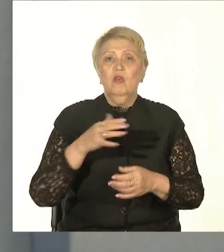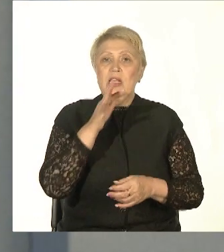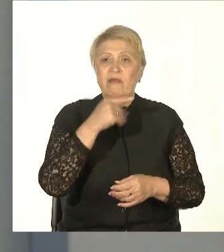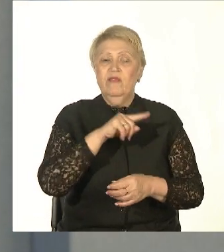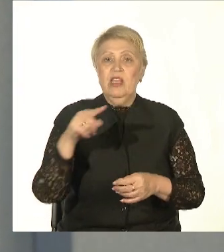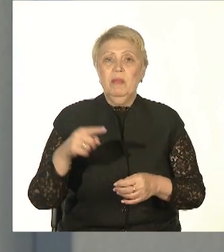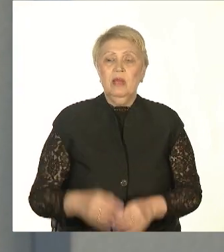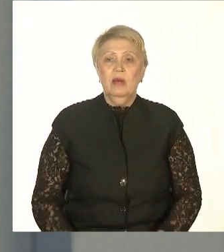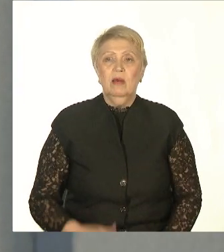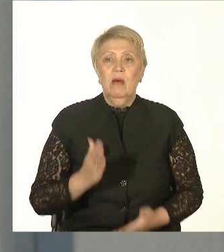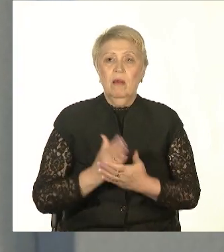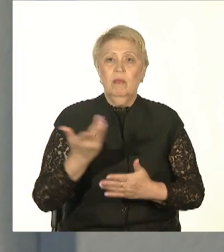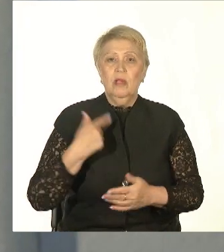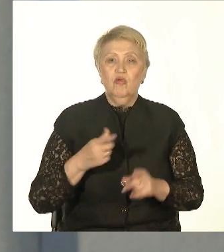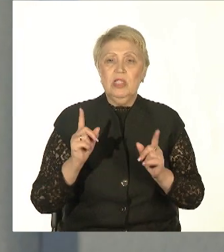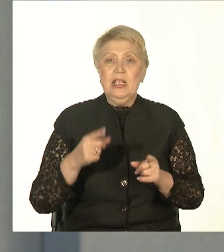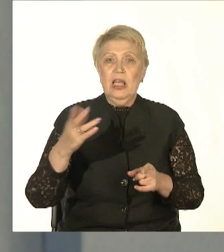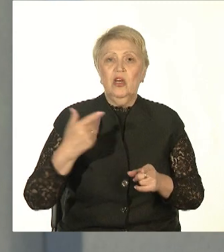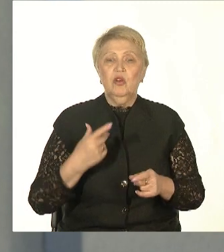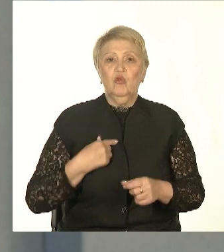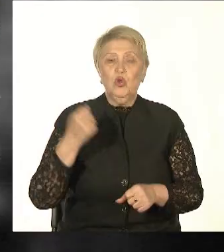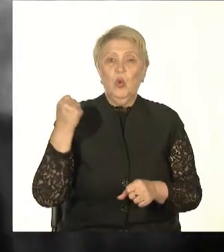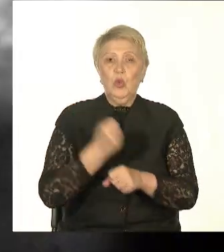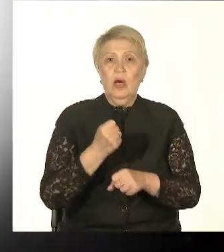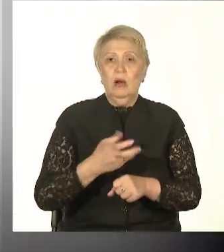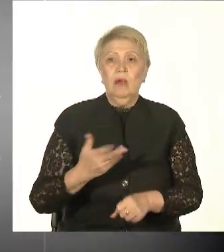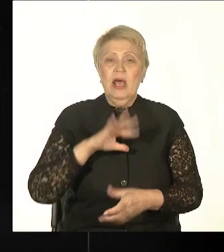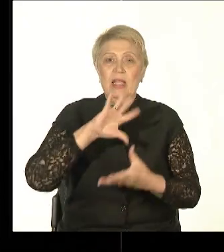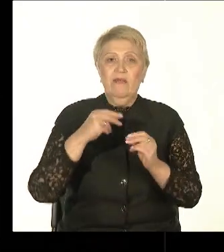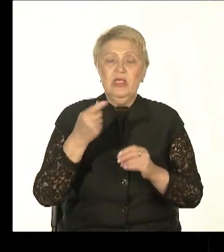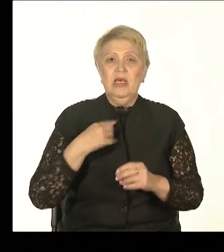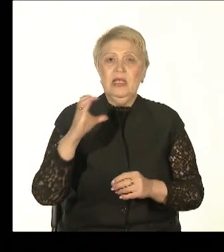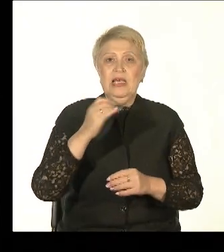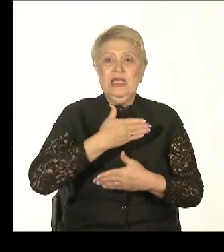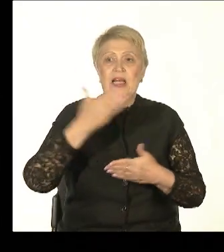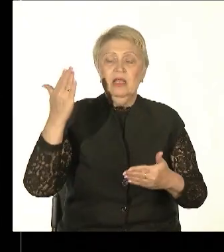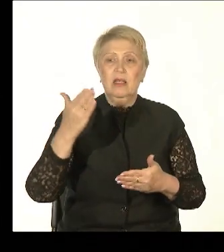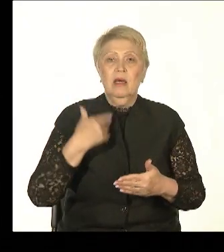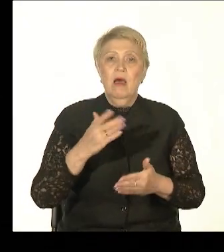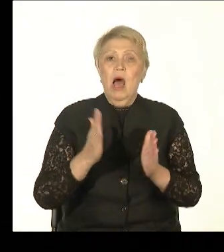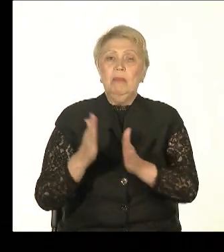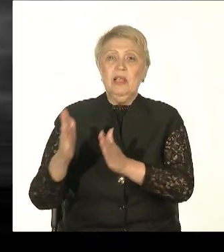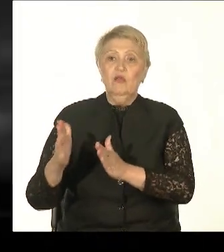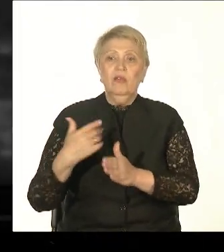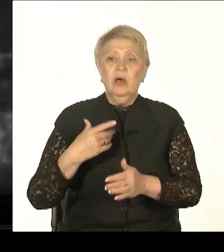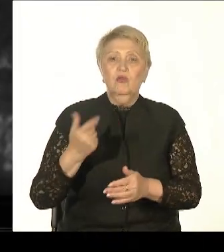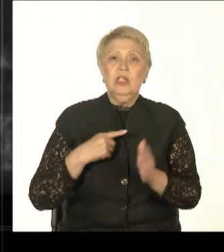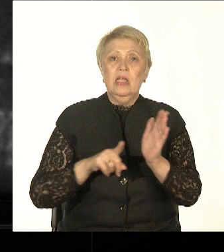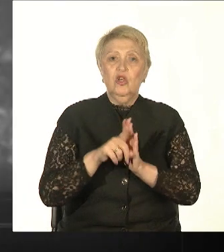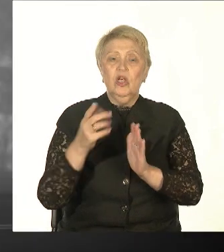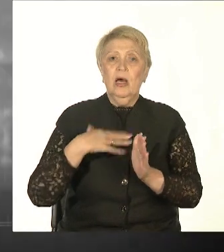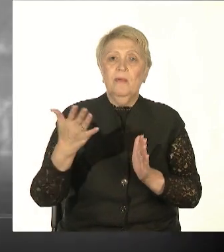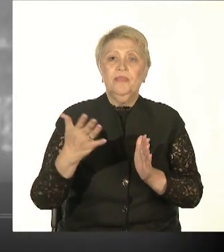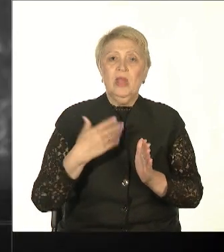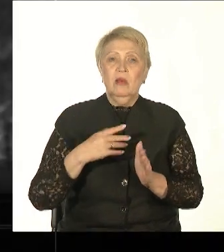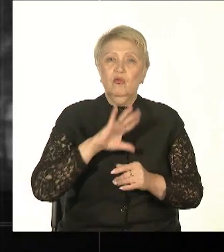стала настоящим ударом не только для их семей, но и для всей страны. Обстановка на советско-китайской границе в районе острова начала накаляться с